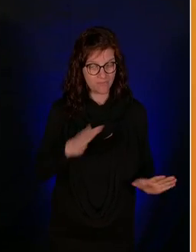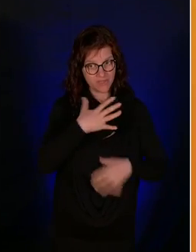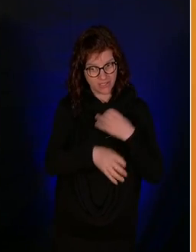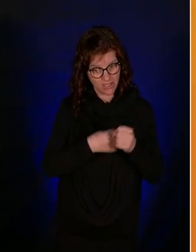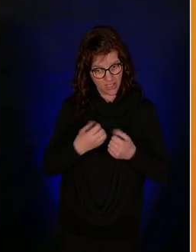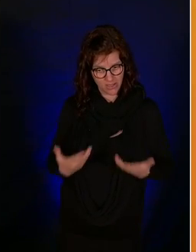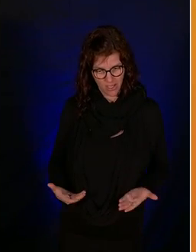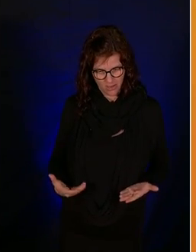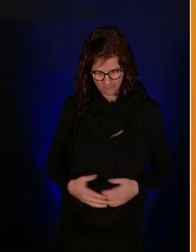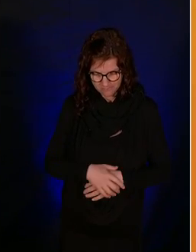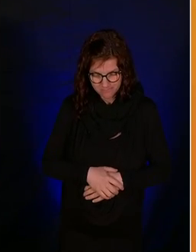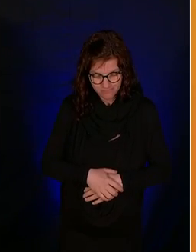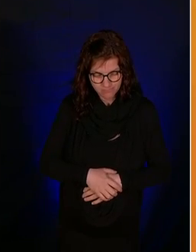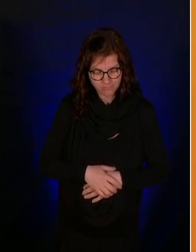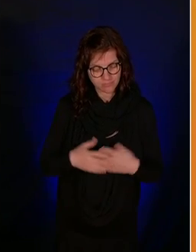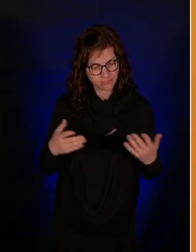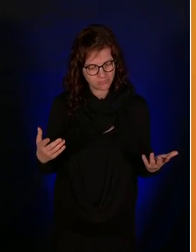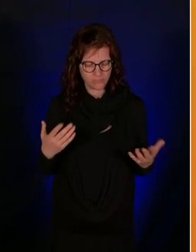année,